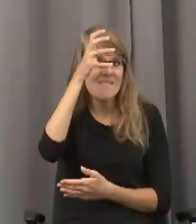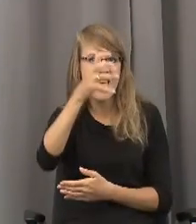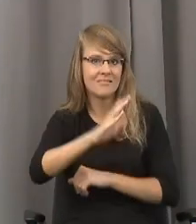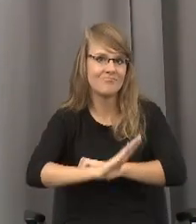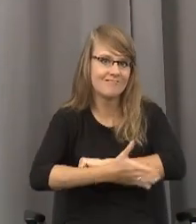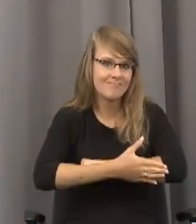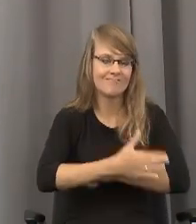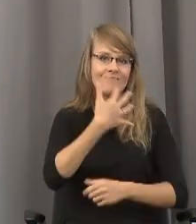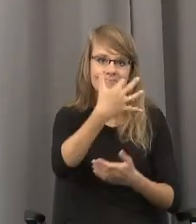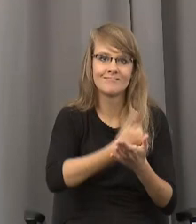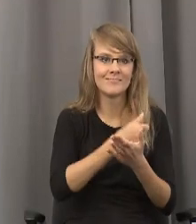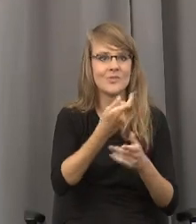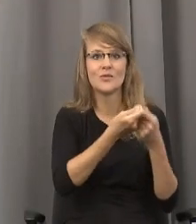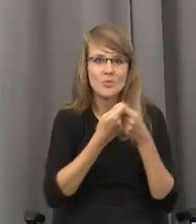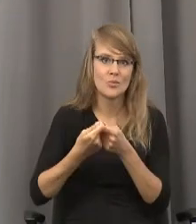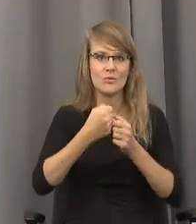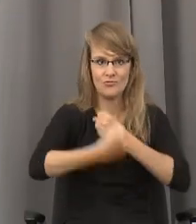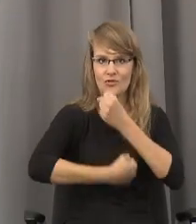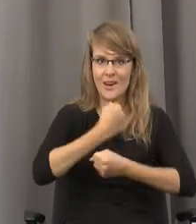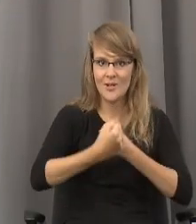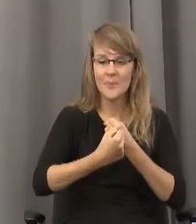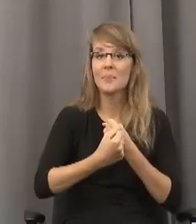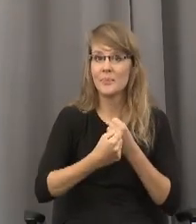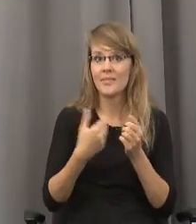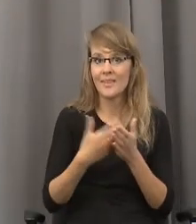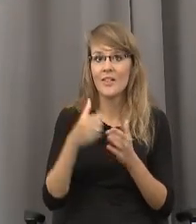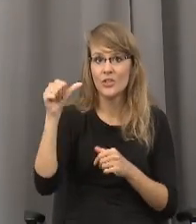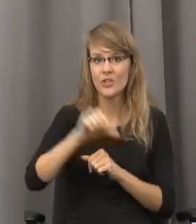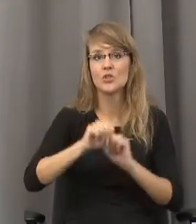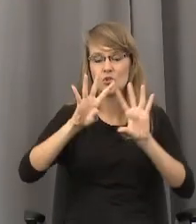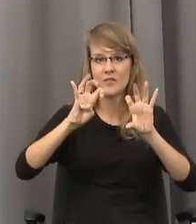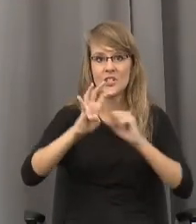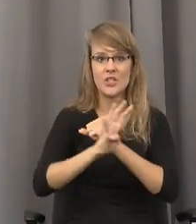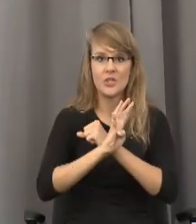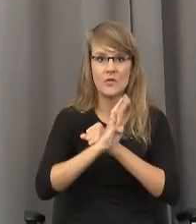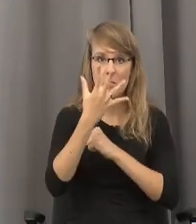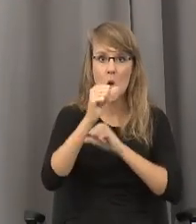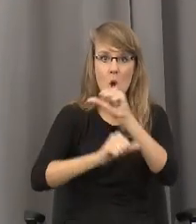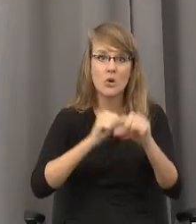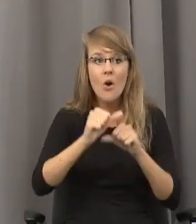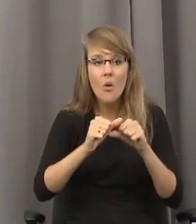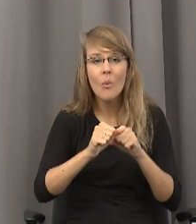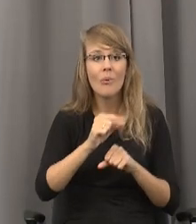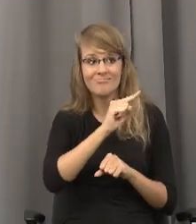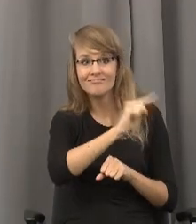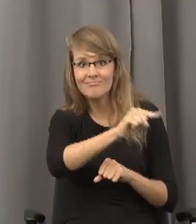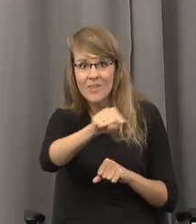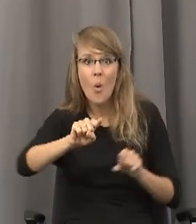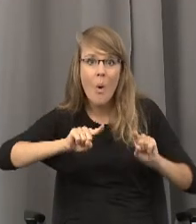żeby współdziałali ze sobą. Dlatego w 1999 roku te organizacje, które wtedy